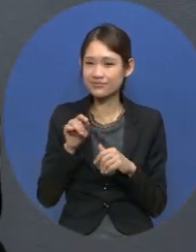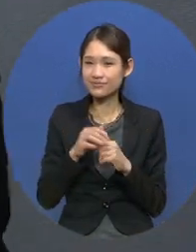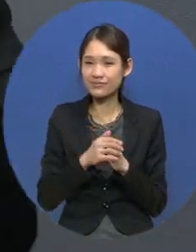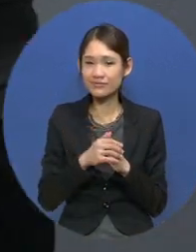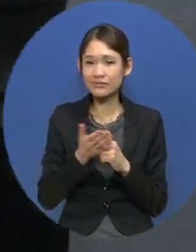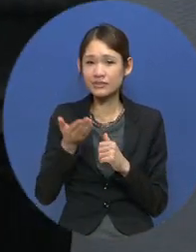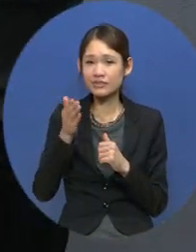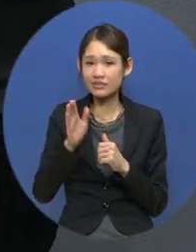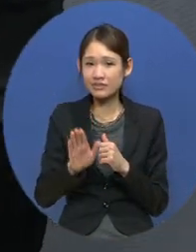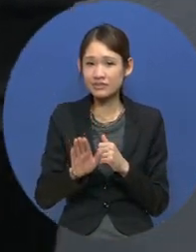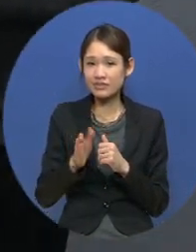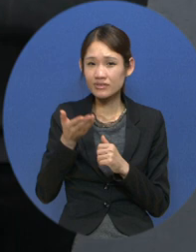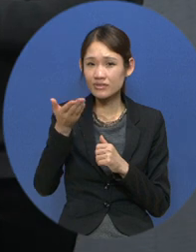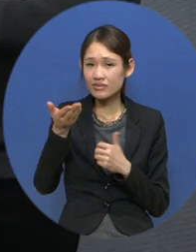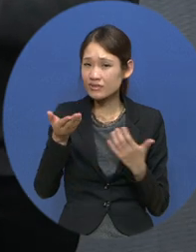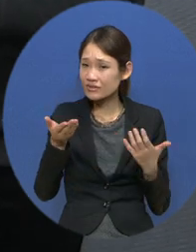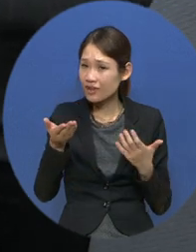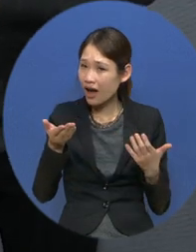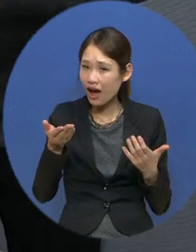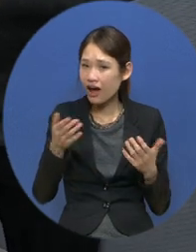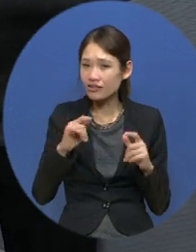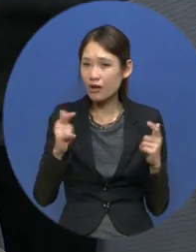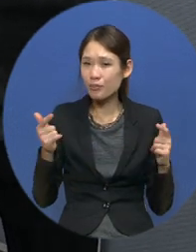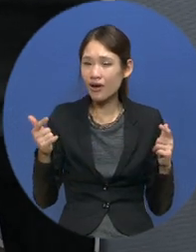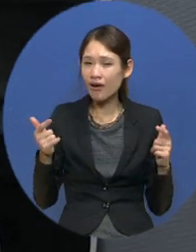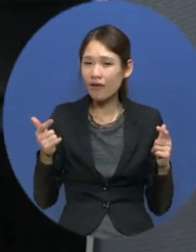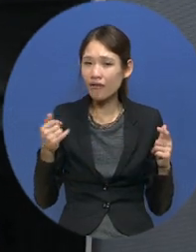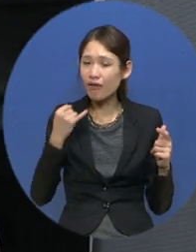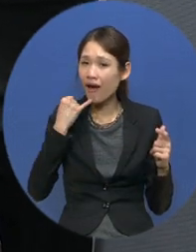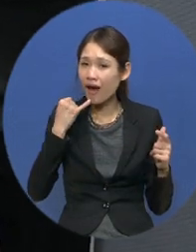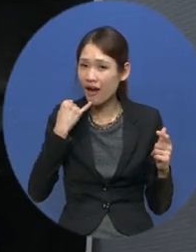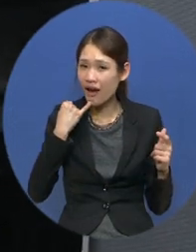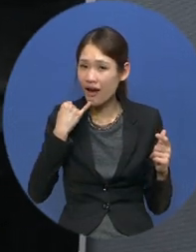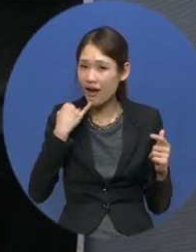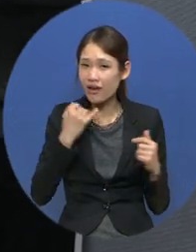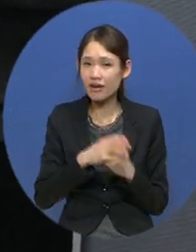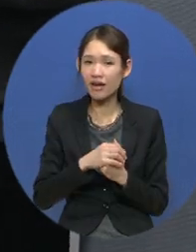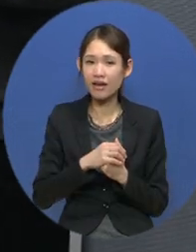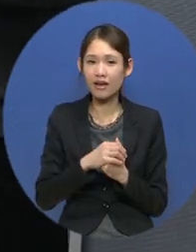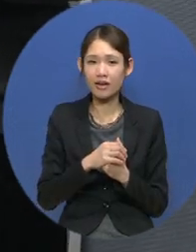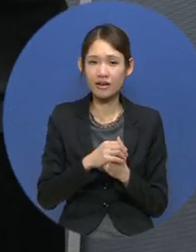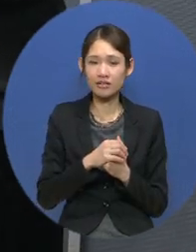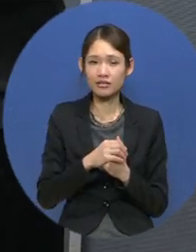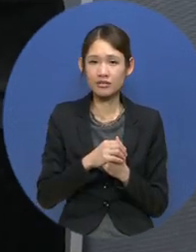근데 넌 안 아파? 괜찮아? 뭐.